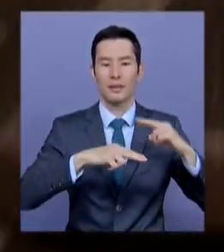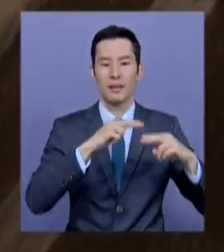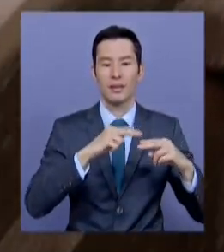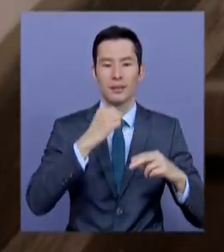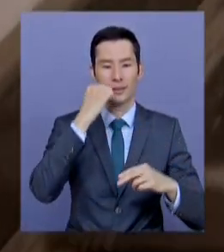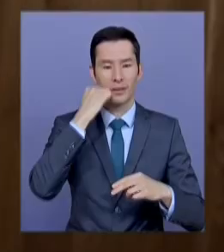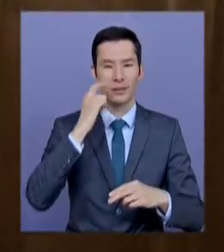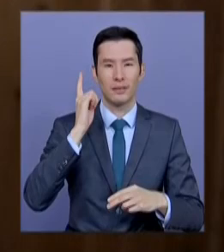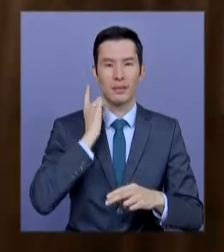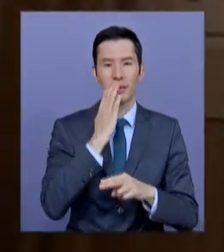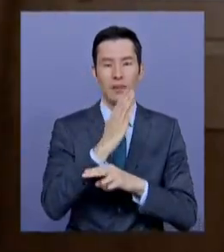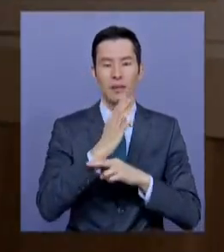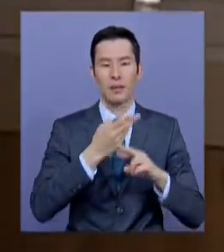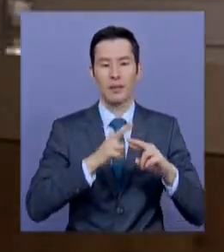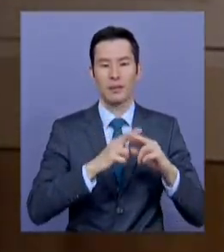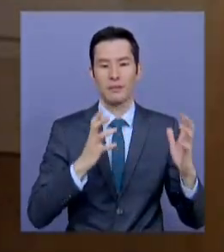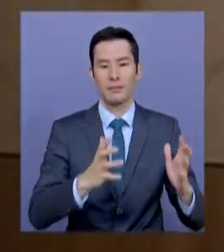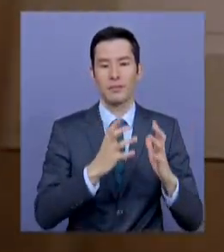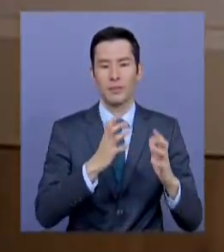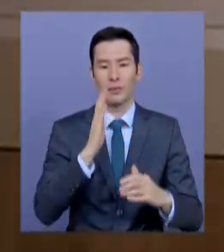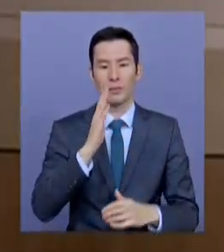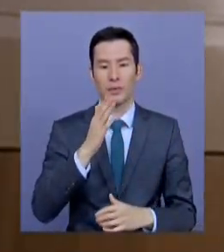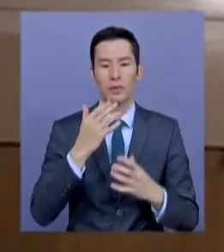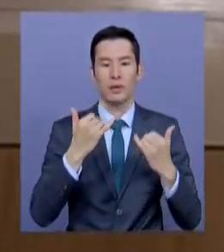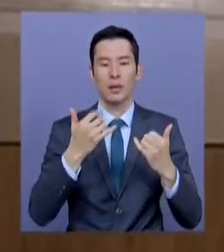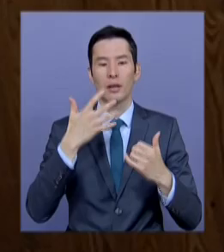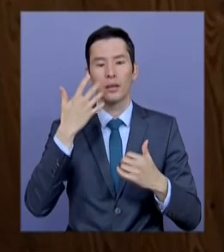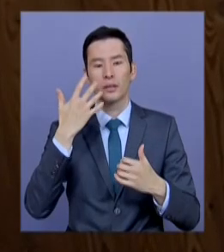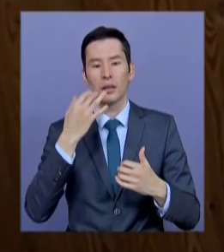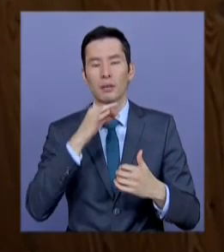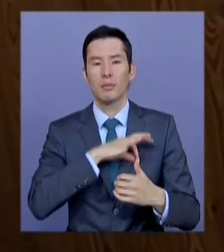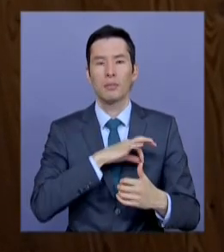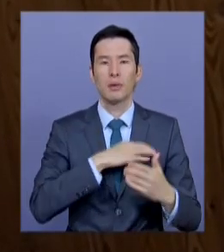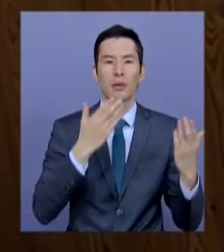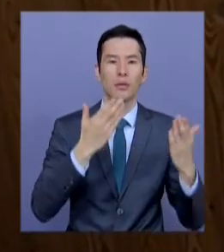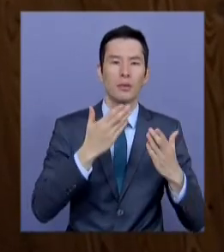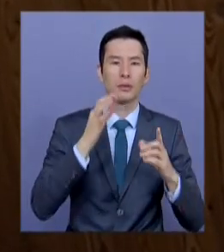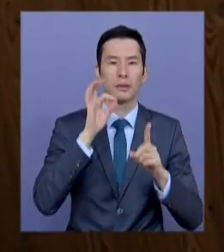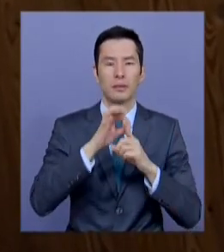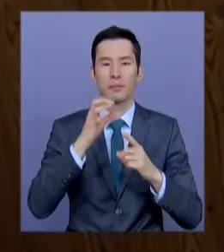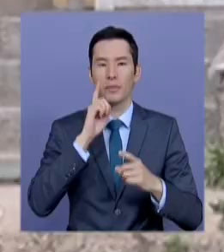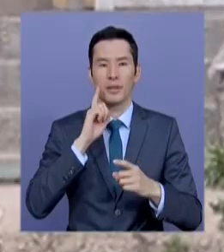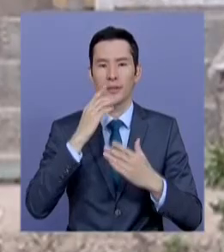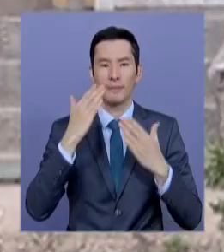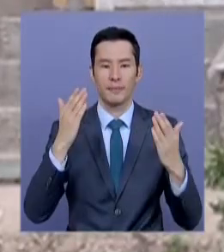тарихи нысан алдағы уақытта халық игілігіне берілмек. Қазір нақты қай бағытта пайдаланатыны шешілуде дейді мамандар.